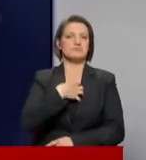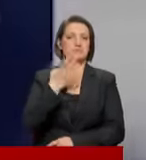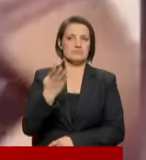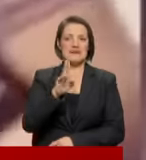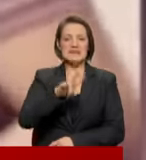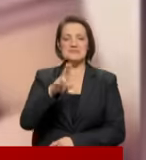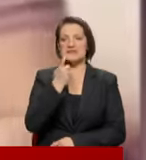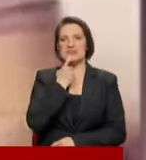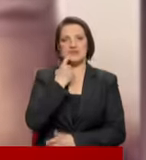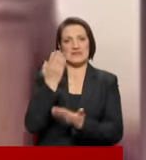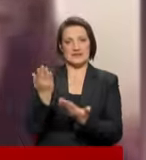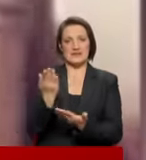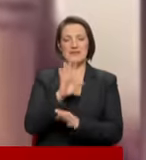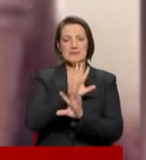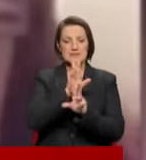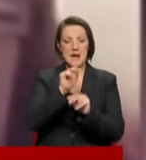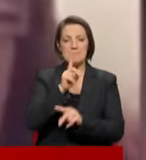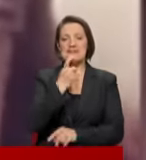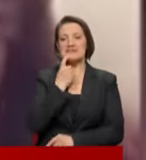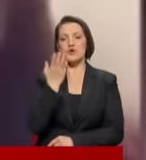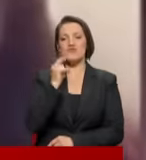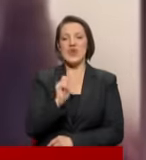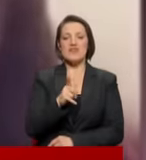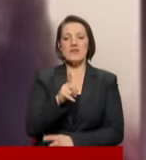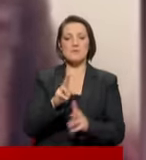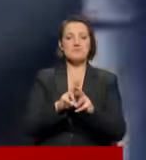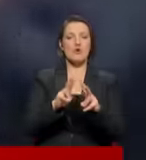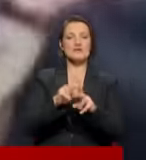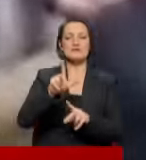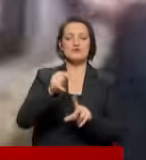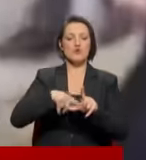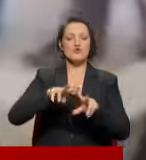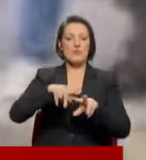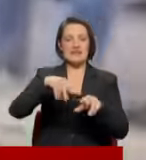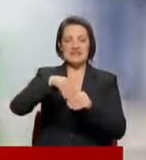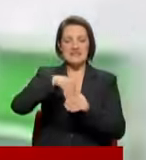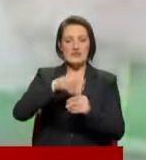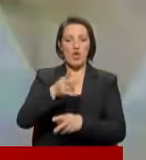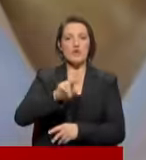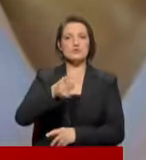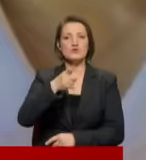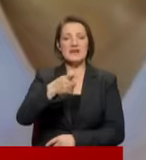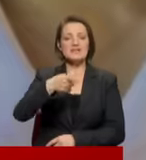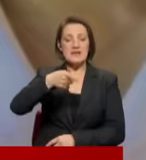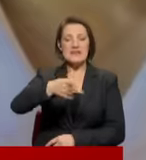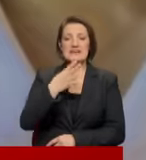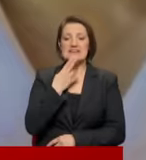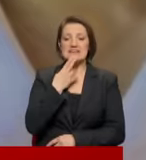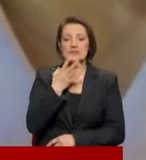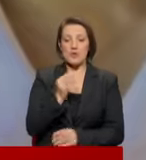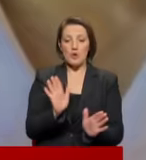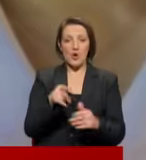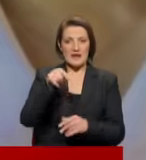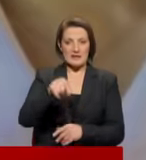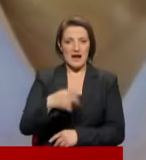Akbaş'ın. 27 yaşındaydı. Tam bir yıl önce ilçedeki polis lojmanında ölü bulundu. Tabancada genç kadının bulunduğu